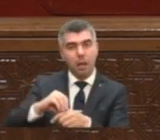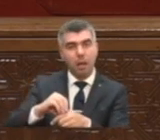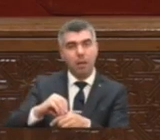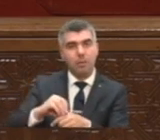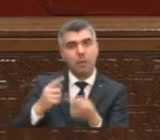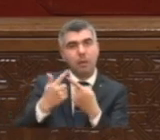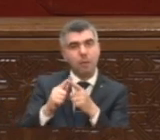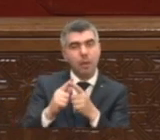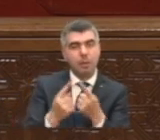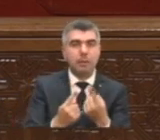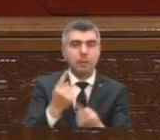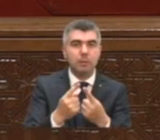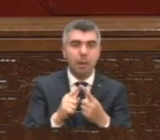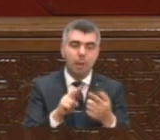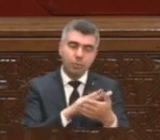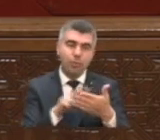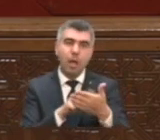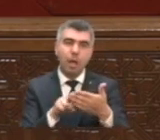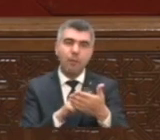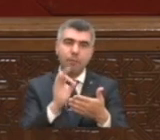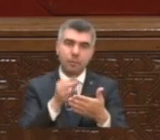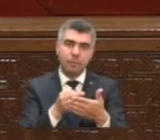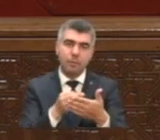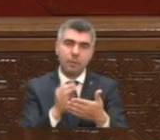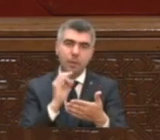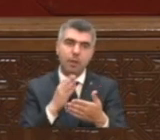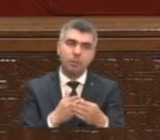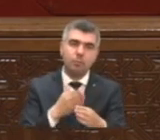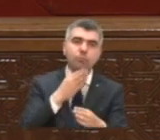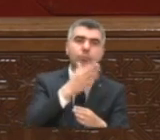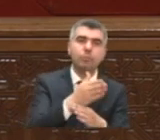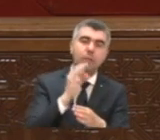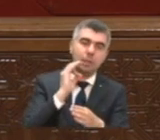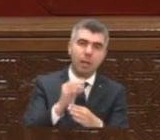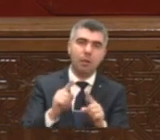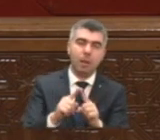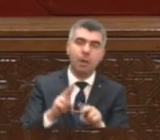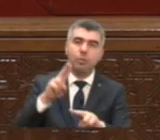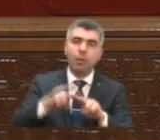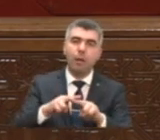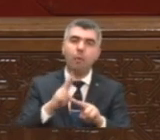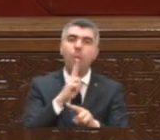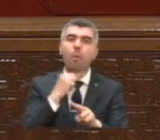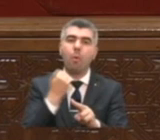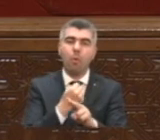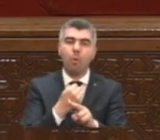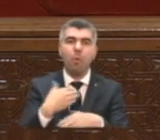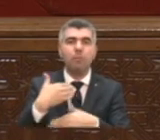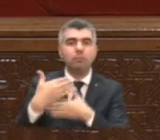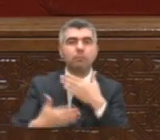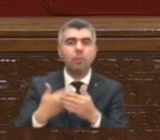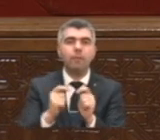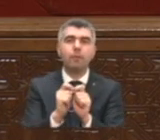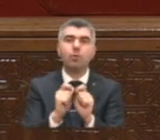باش ياخذوا بعين الاعتبار الملاحظات، عاد تتمشي للامانه العمل للحكومه. من الامانه العمل للحكومه خصنا نتسناو نوبتنا باش تنشر